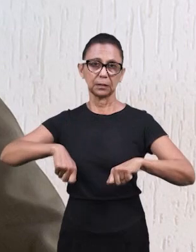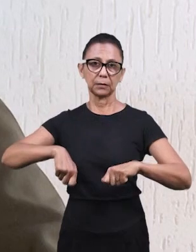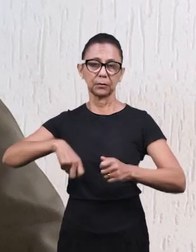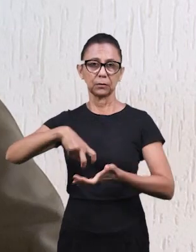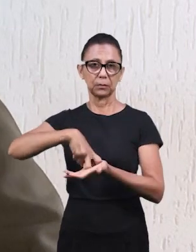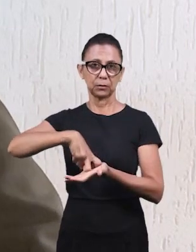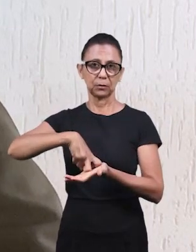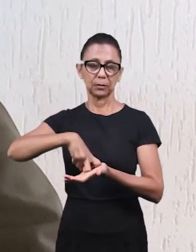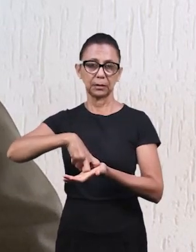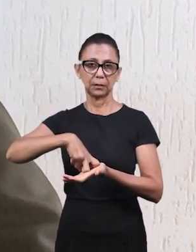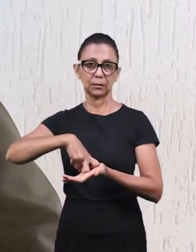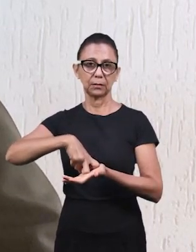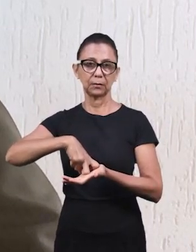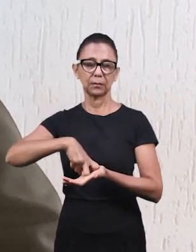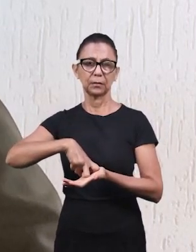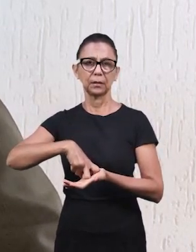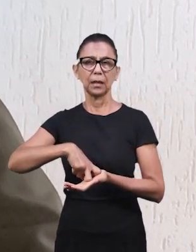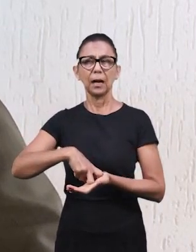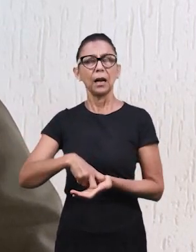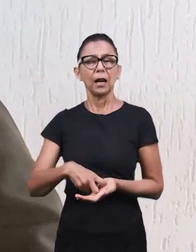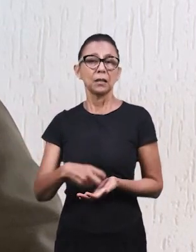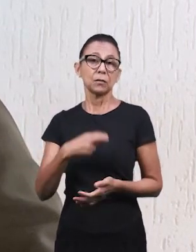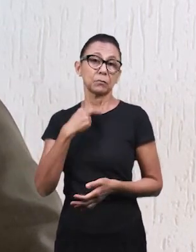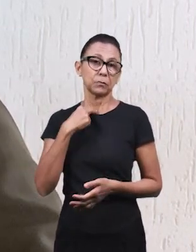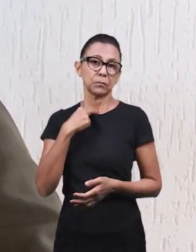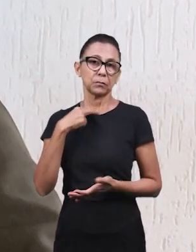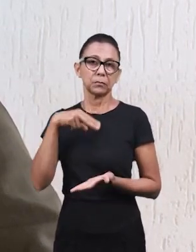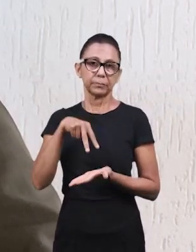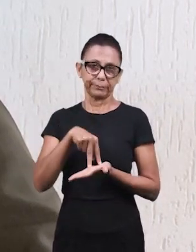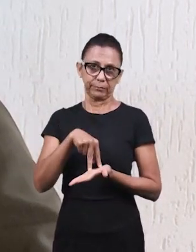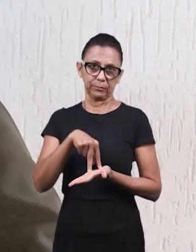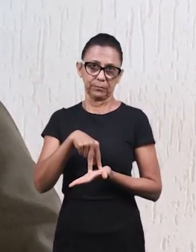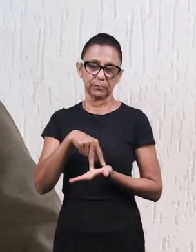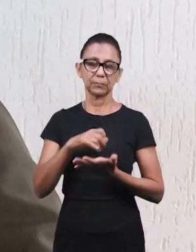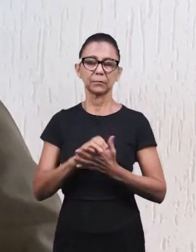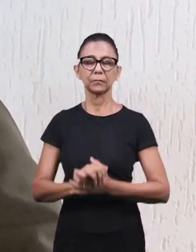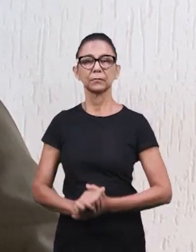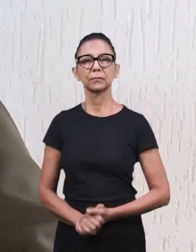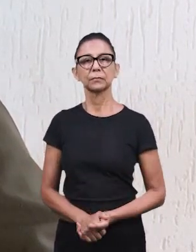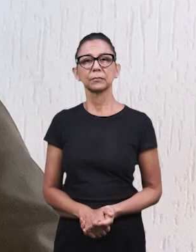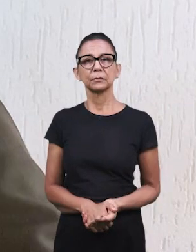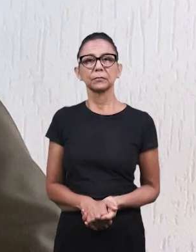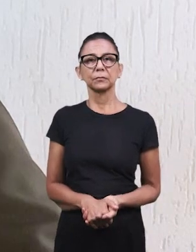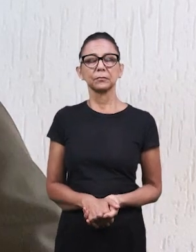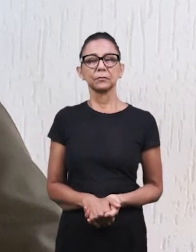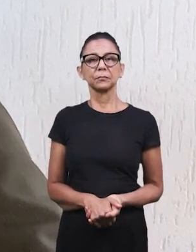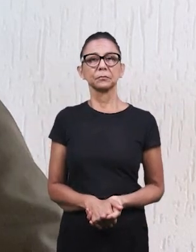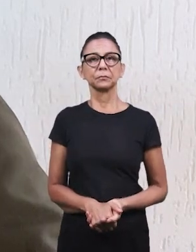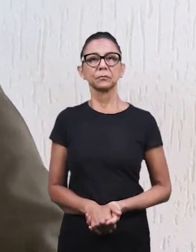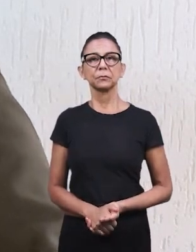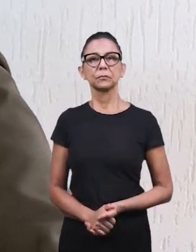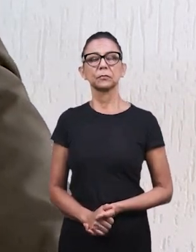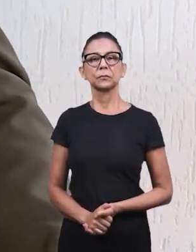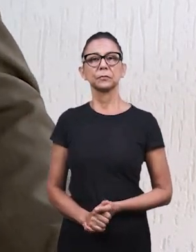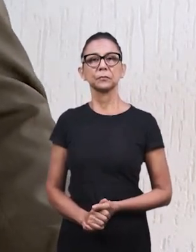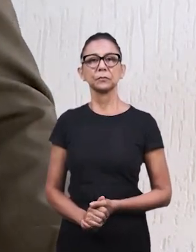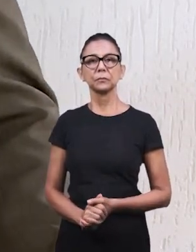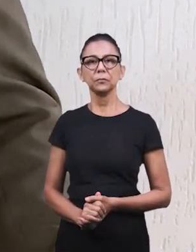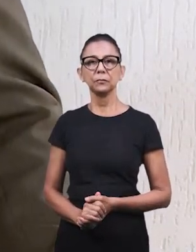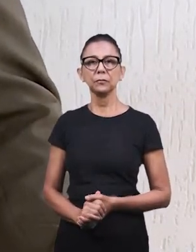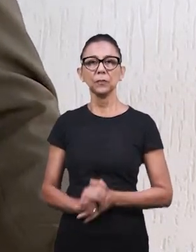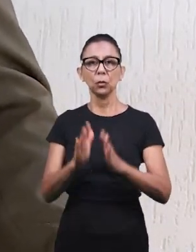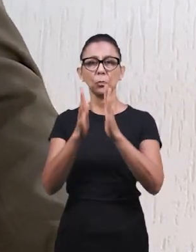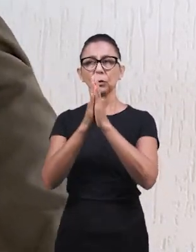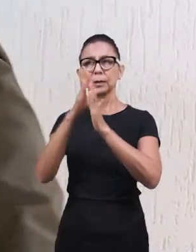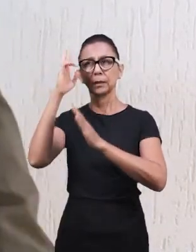если возможность есть такая, давайте мы встанем. Если нет возможности, встаньте на